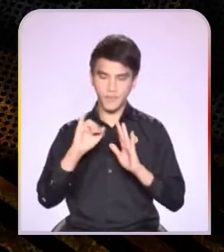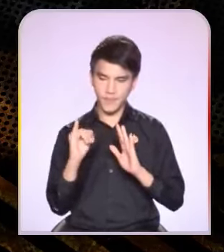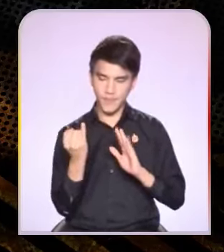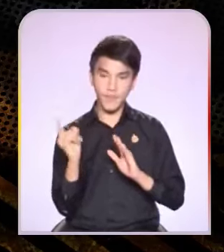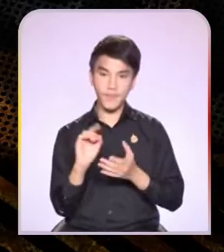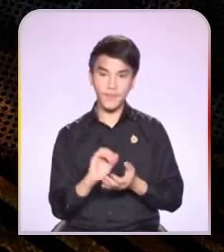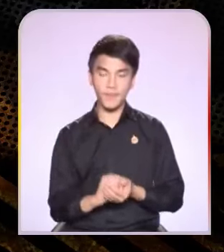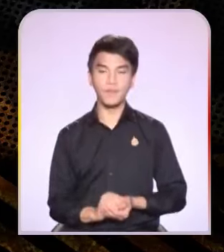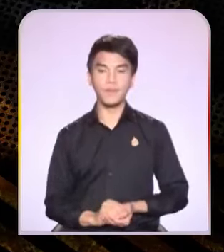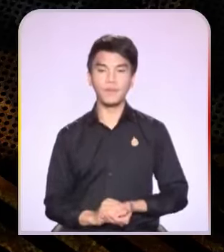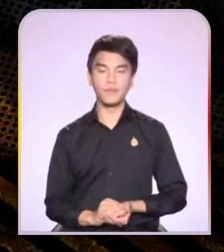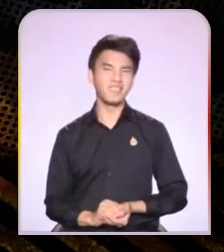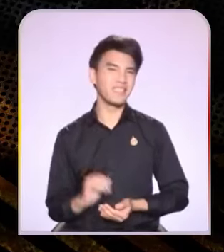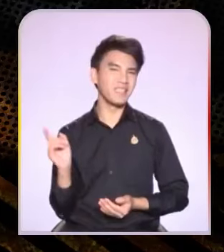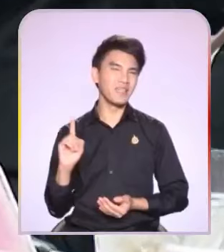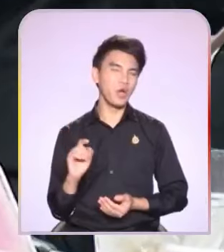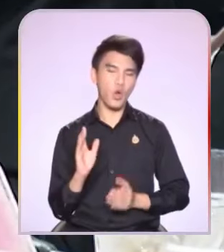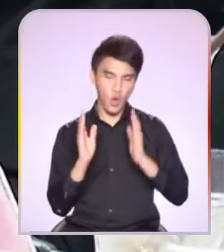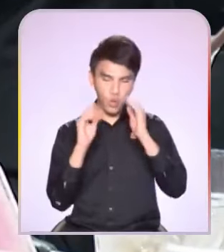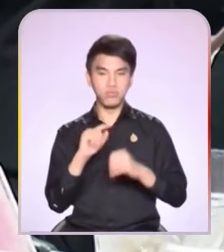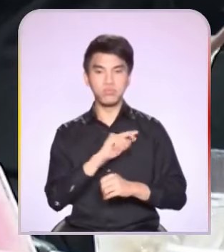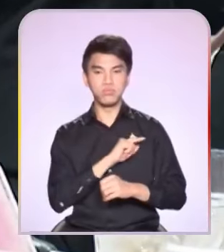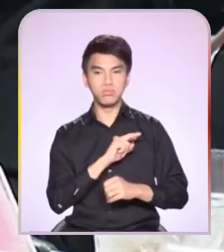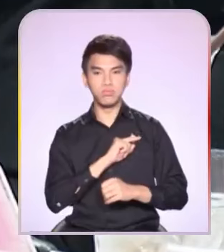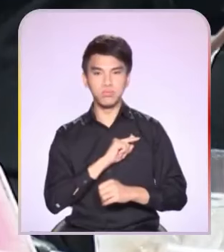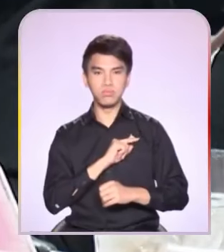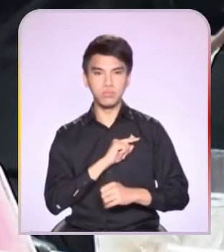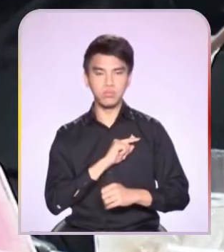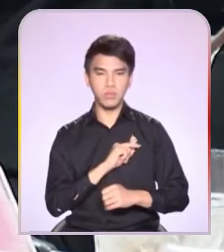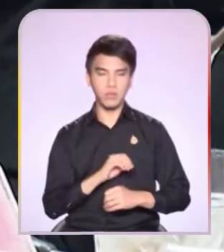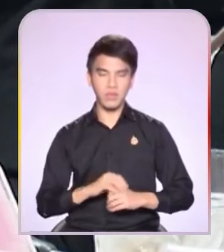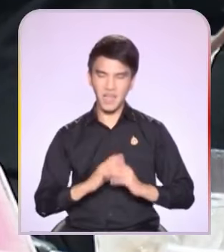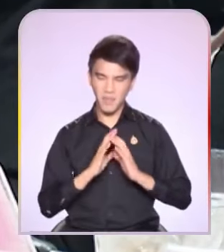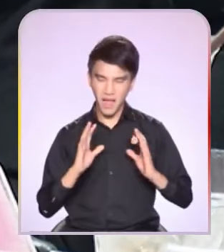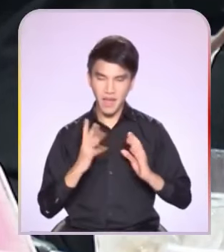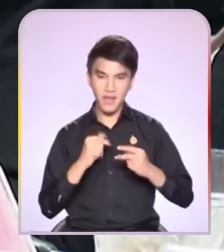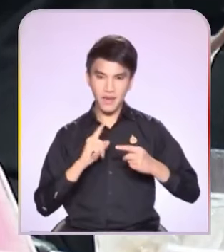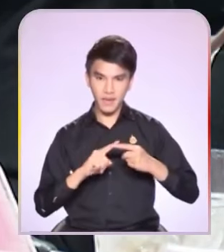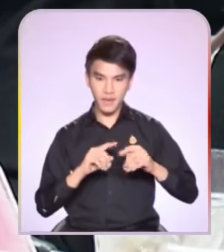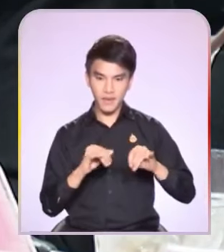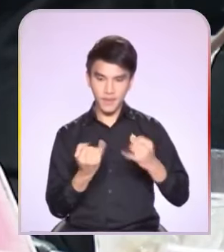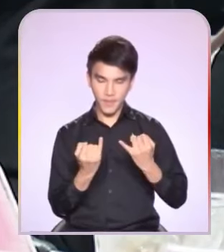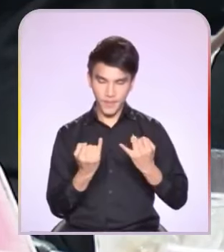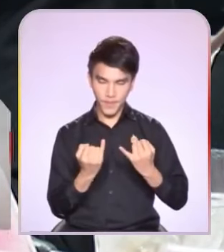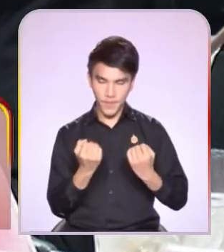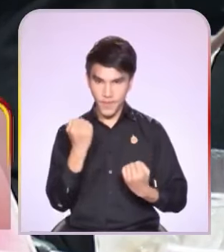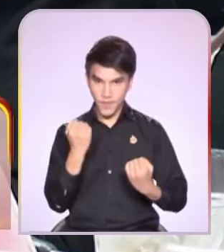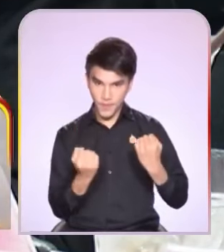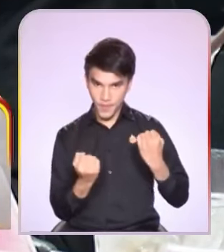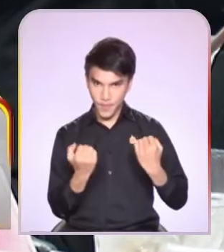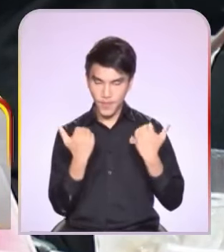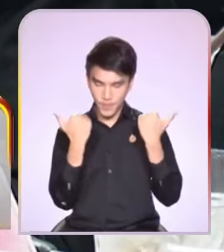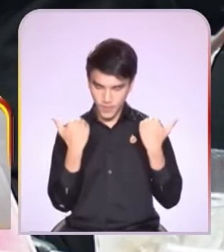คุณจิรุธวิสารจิตค่ะบอกว่าคนที่ต้องรับผิดชอบเรื่องของถังก๊าซที่มันเกินจำนวนเนี่ย1ผู้ประกอบการหรือเจ้าของรถ